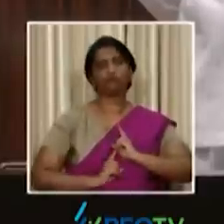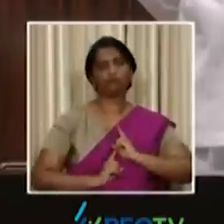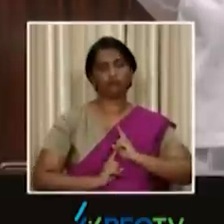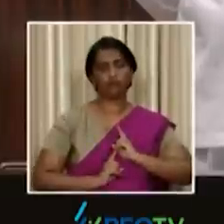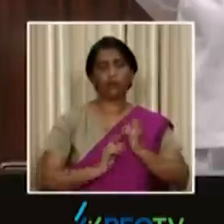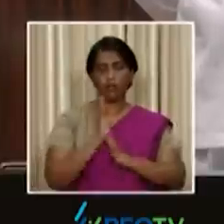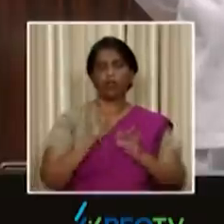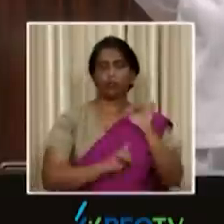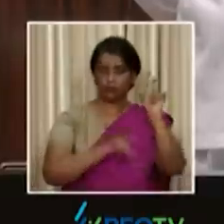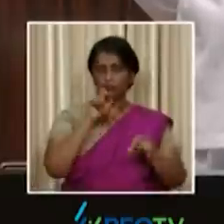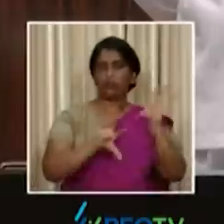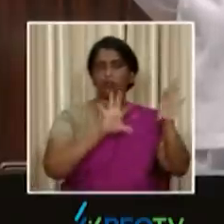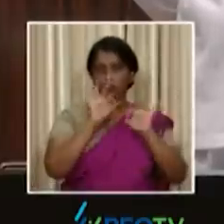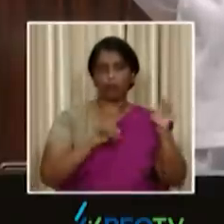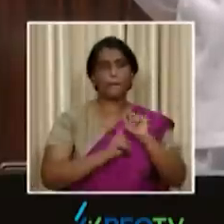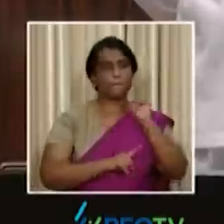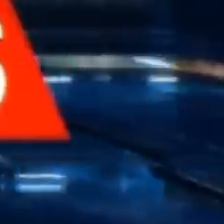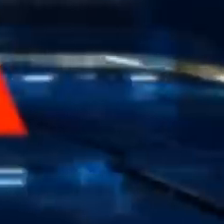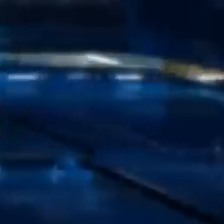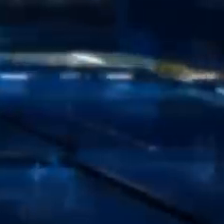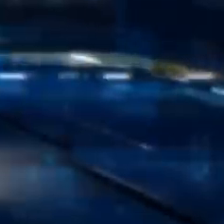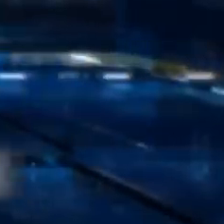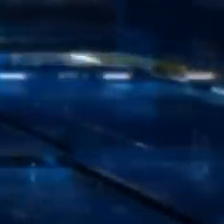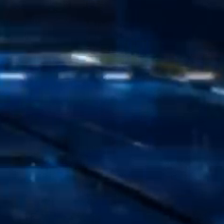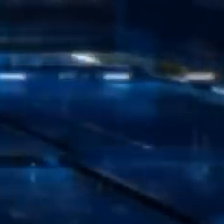මතුසනසන් මන්ත්‍රීවරයන් මා විසින් පත් කරන ලද බව පාර්ලිමේන්තුවට දන්වනු කැමැත්තේ.